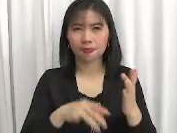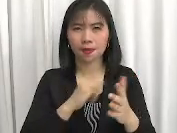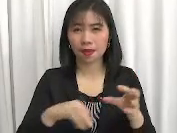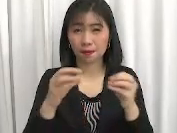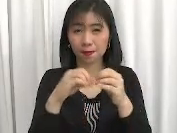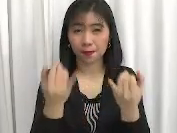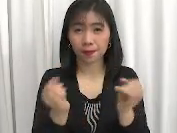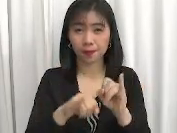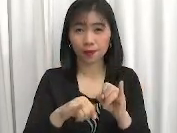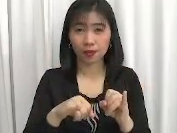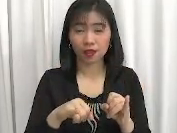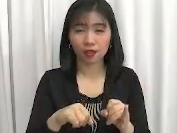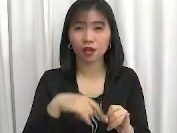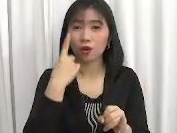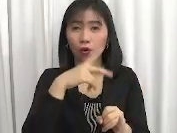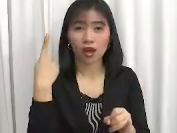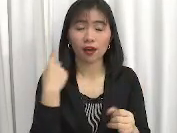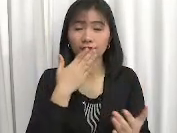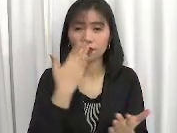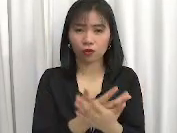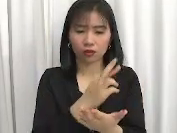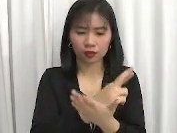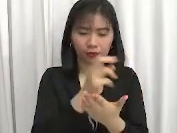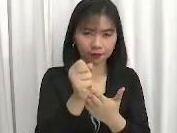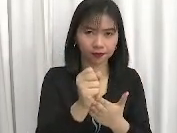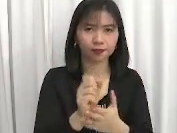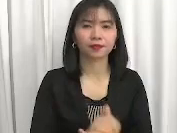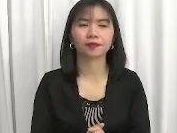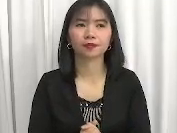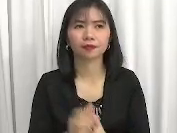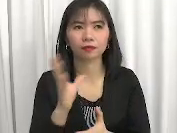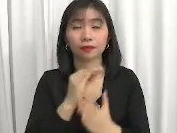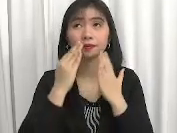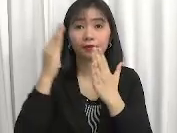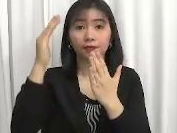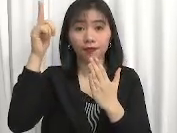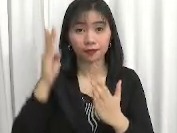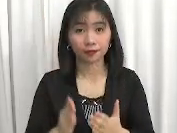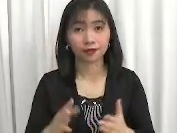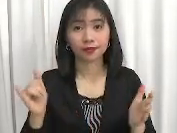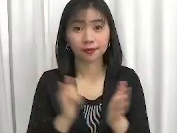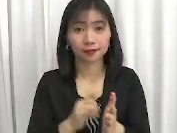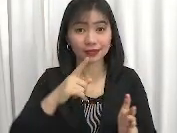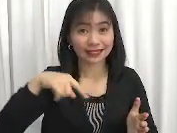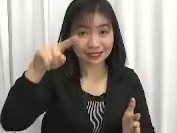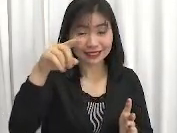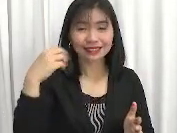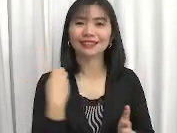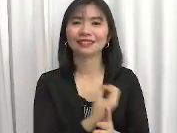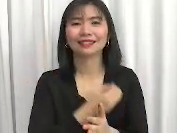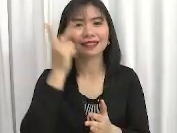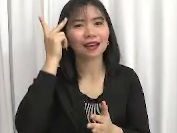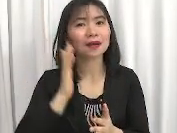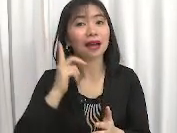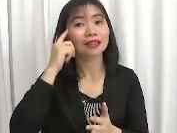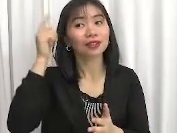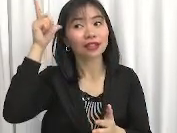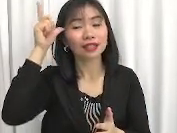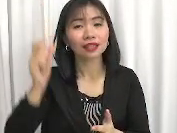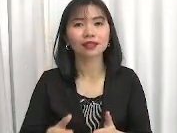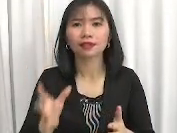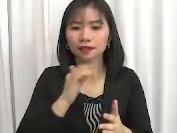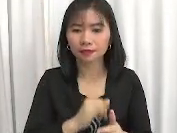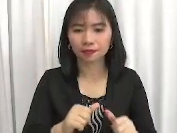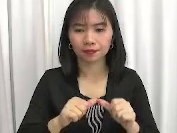Yeah. Pagsasama na maayos. Kaya salamat sa Diyos na ang ating mahal na pastor ay